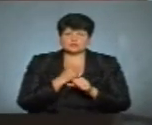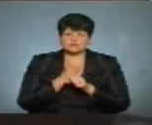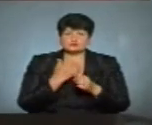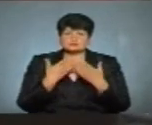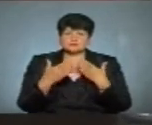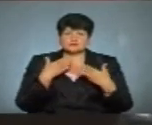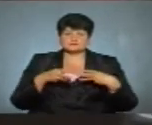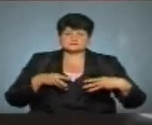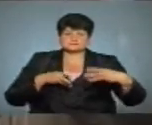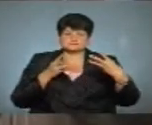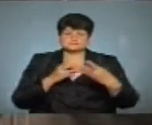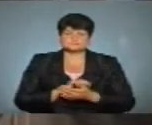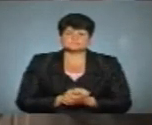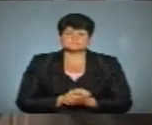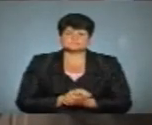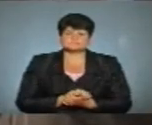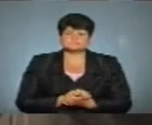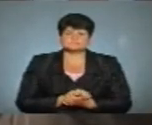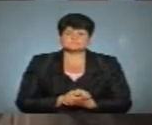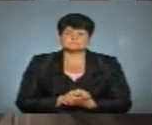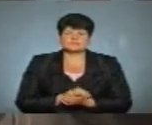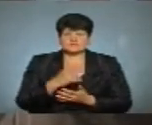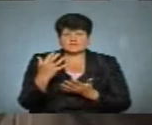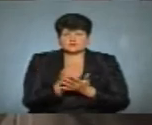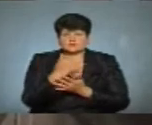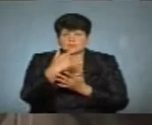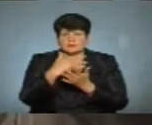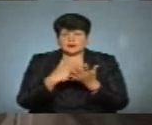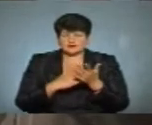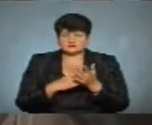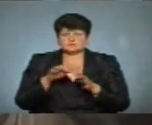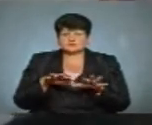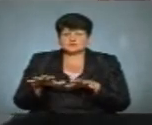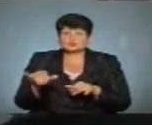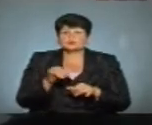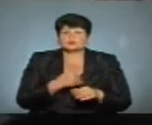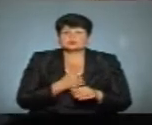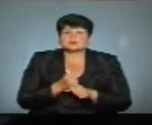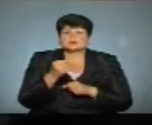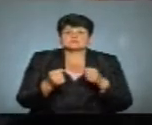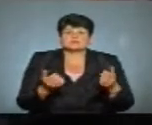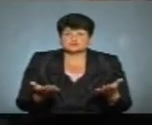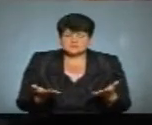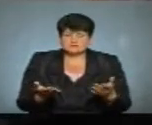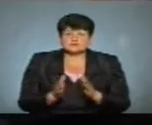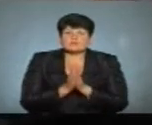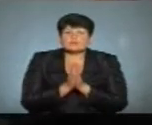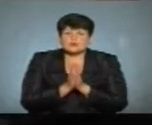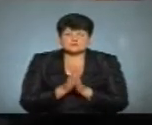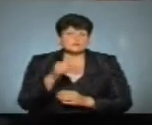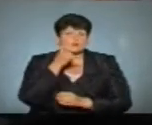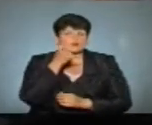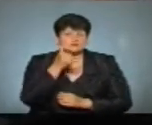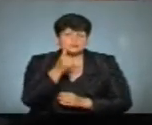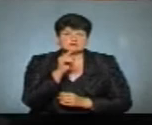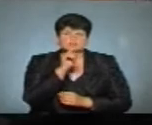ним через відеозв'язок. Знайшов собі перелік вакансій, куди би він хотів бути працевлаштований. І він просить задзвонити по